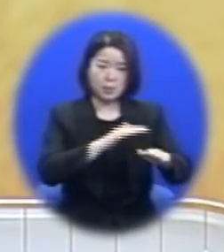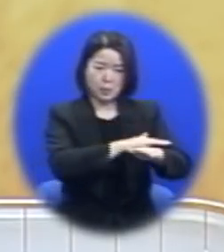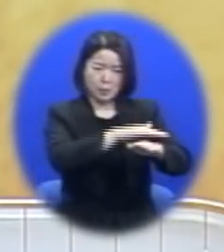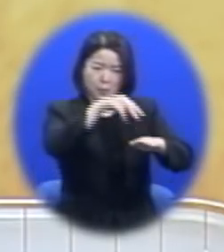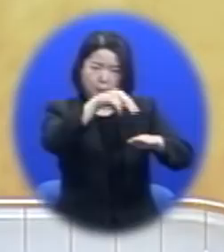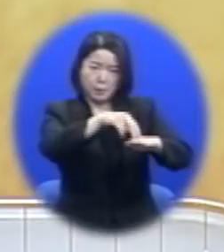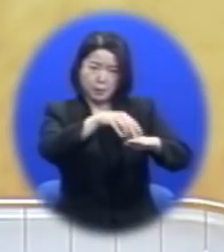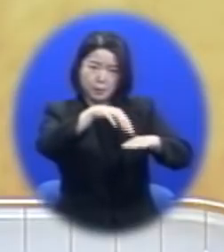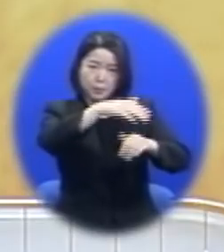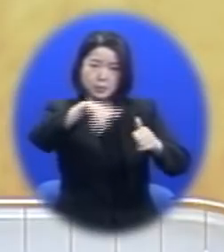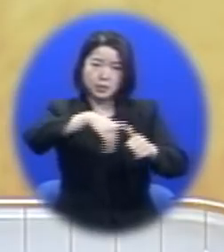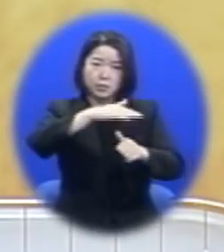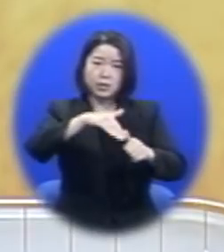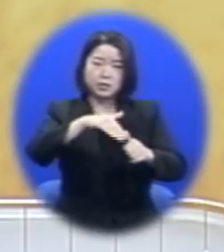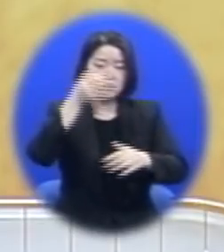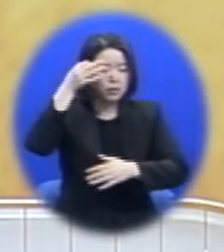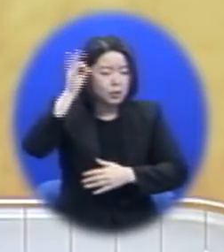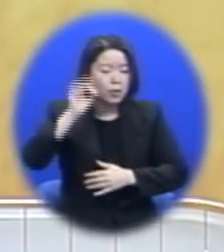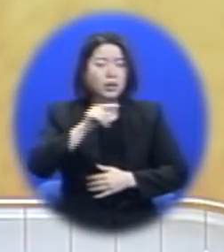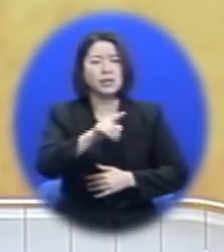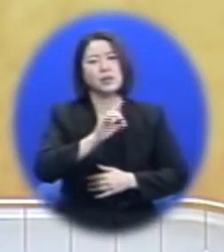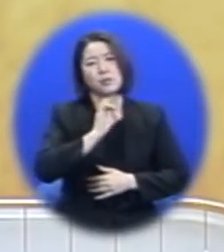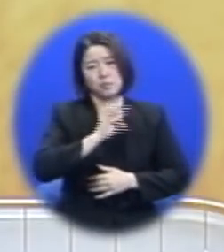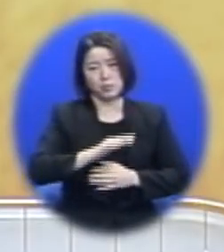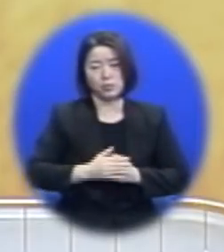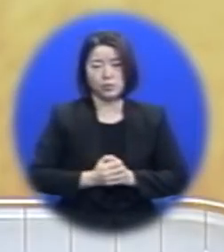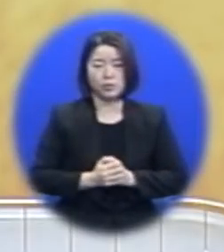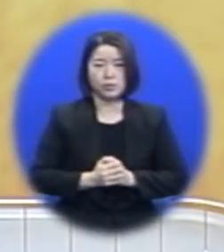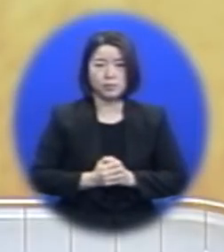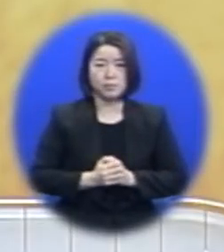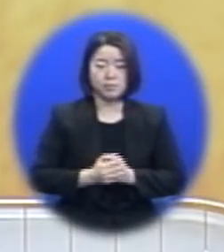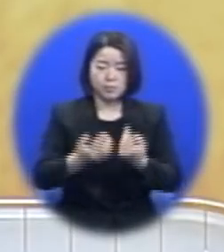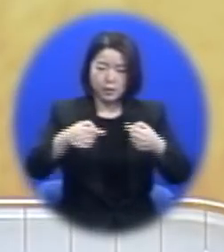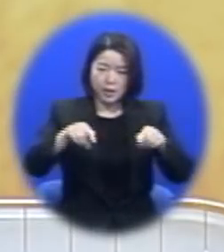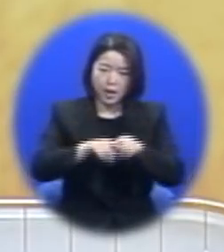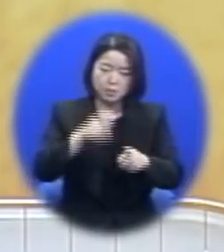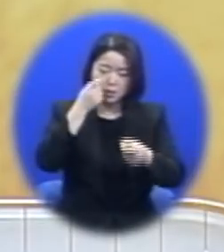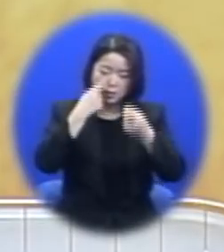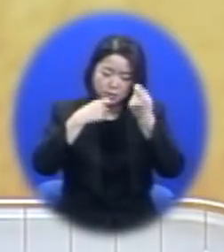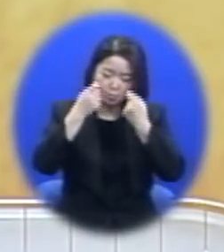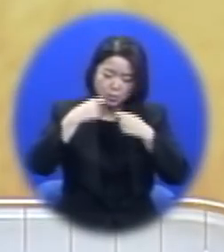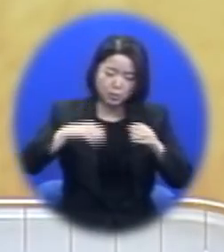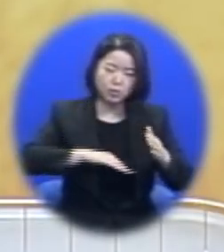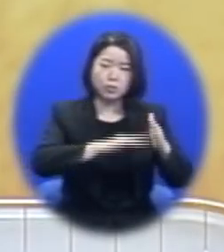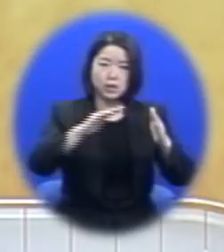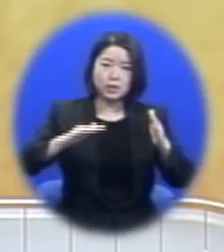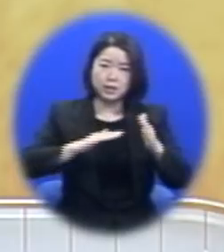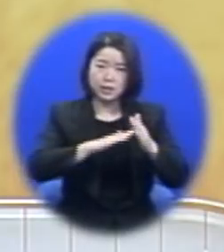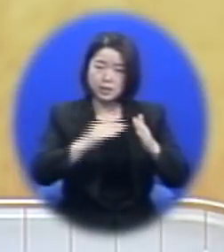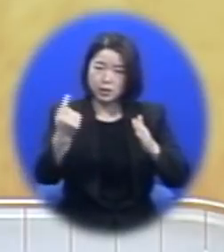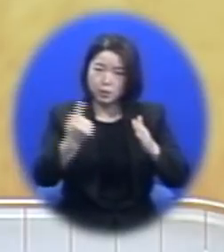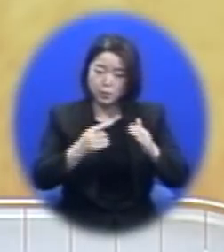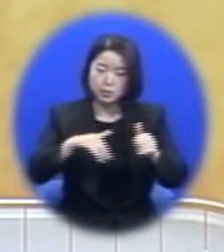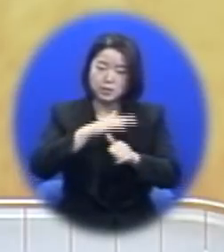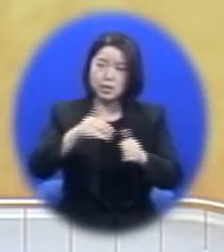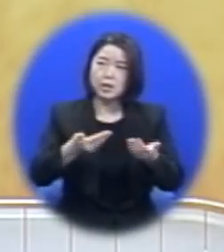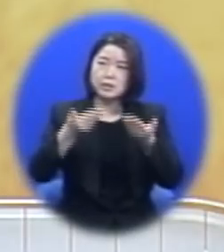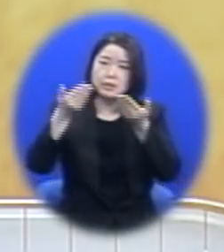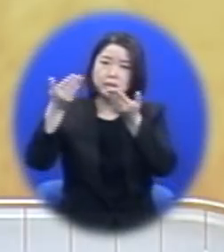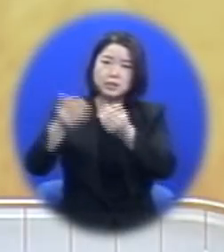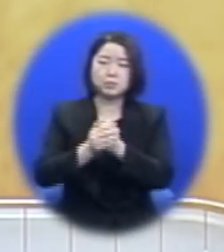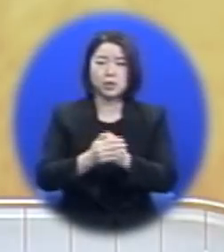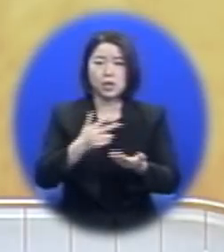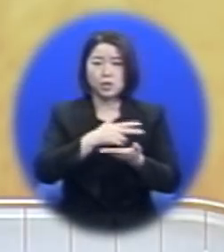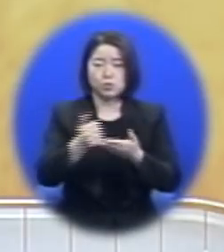상황에서 생각나는 게 이것밖에 없었습니다. 함께 눈물로 우리 가정에 닥친 상황을 올려드리며